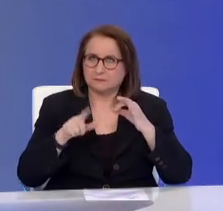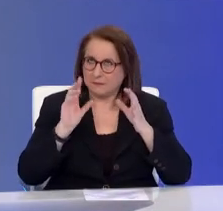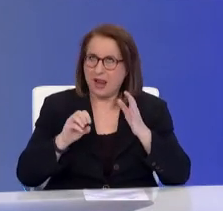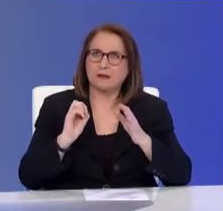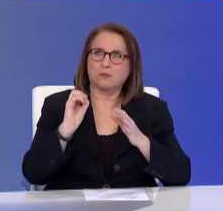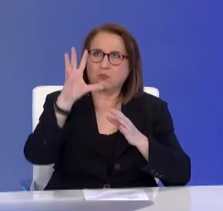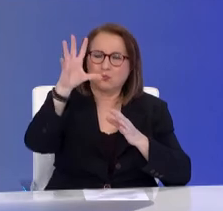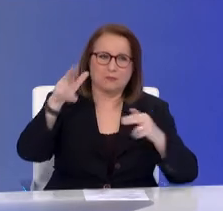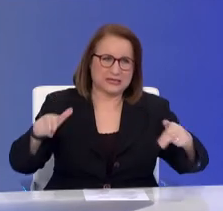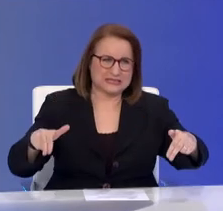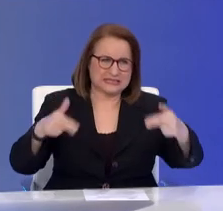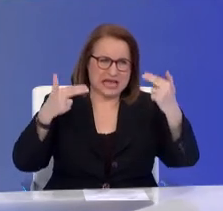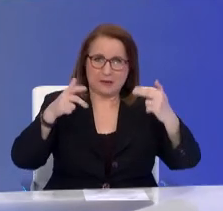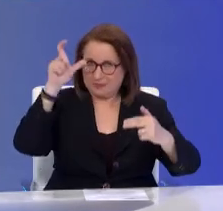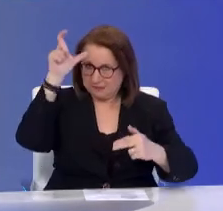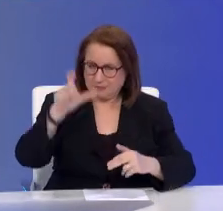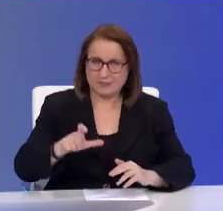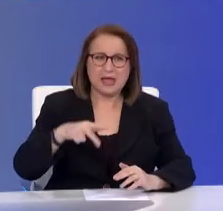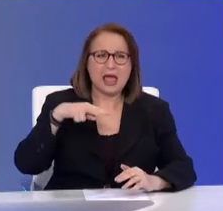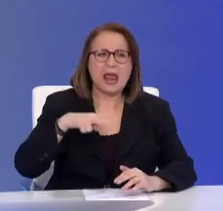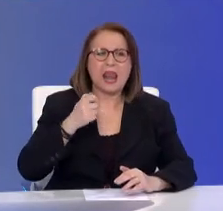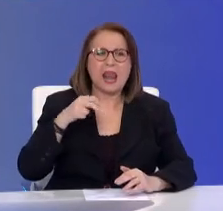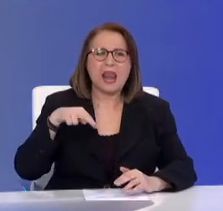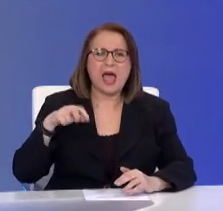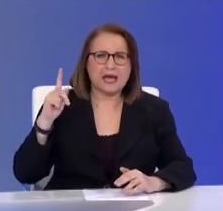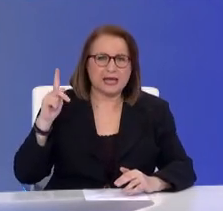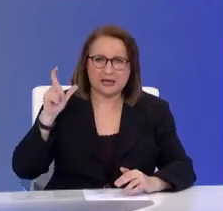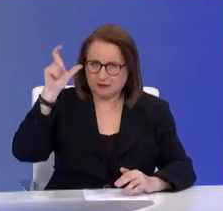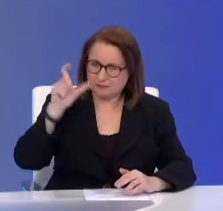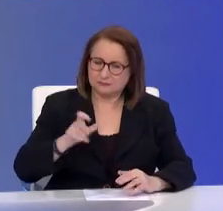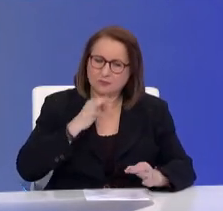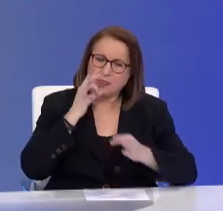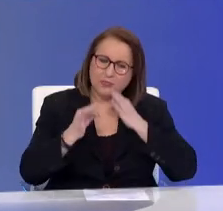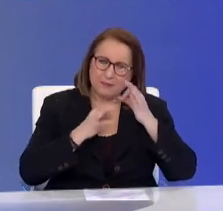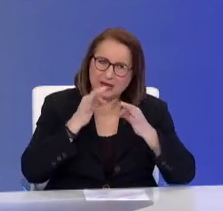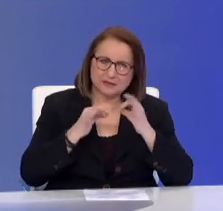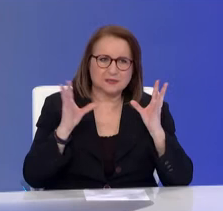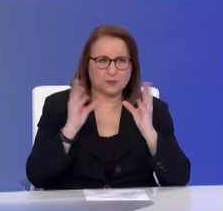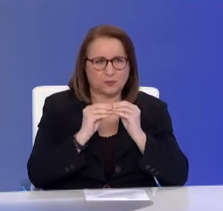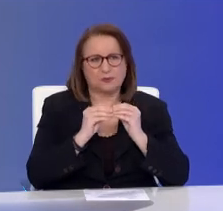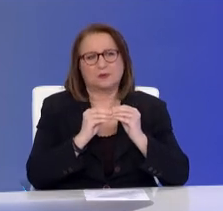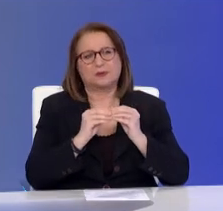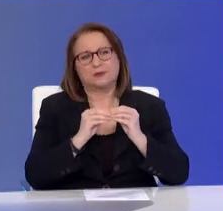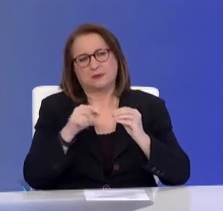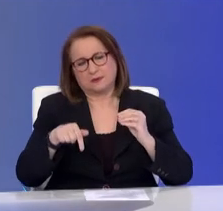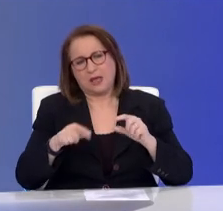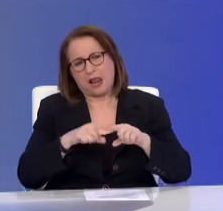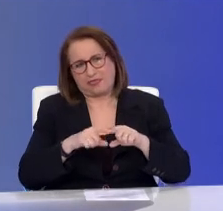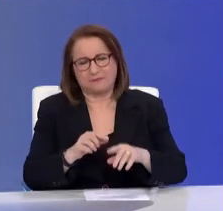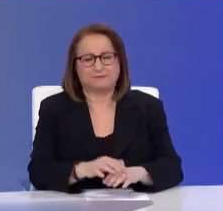θα έχουμε μια διαδικτυακή σύνδεση και ομιλία από